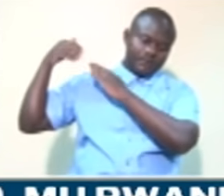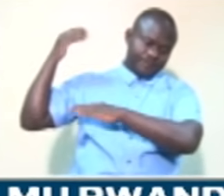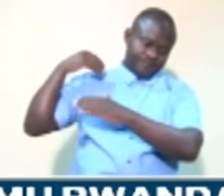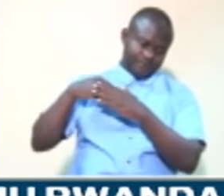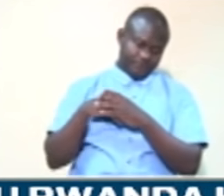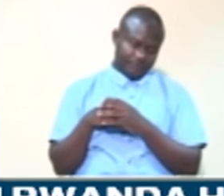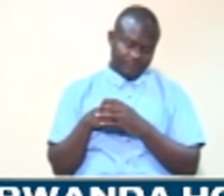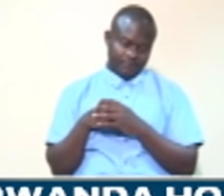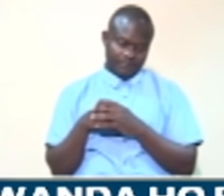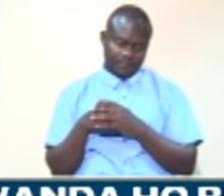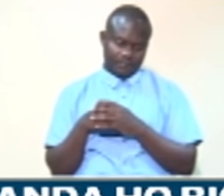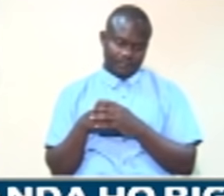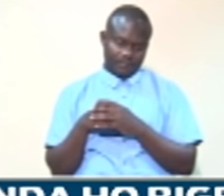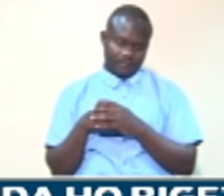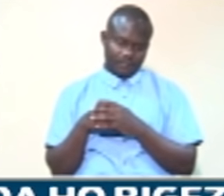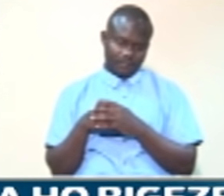byatambutse